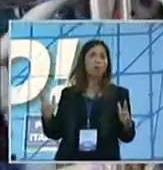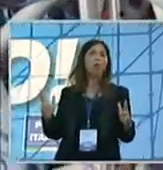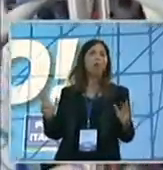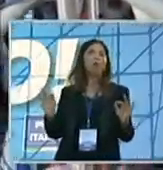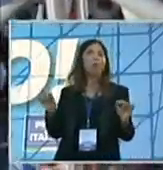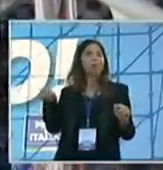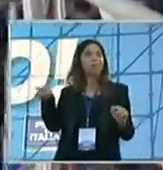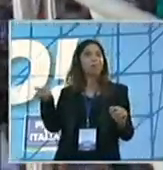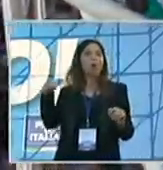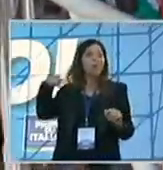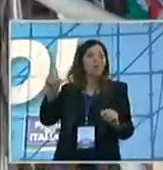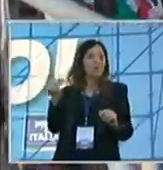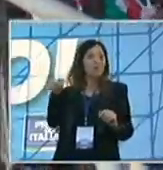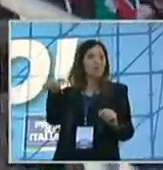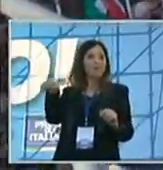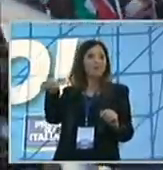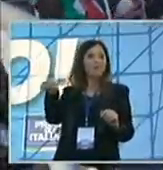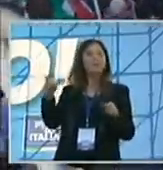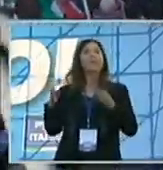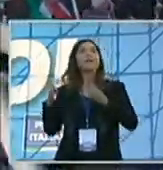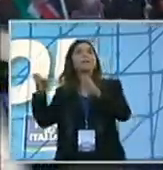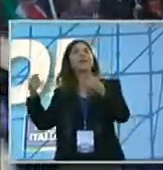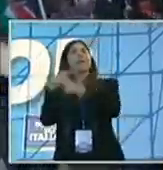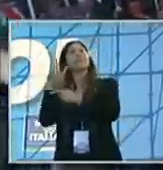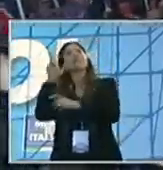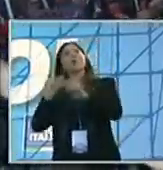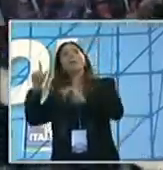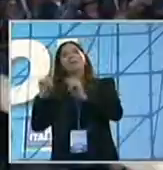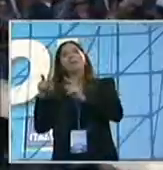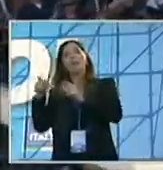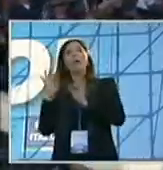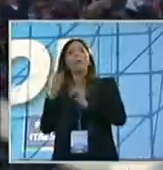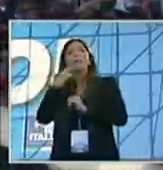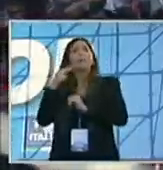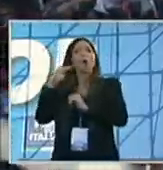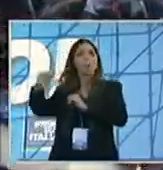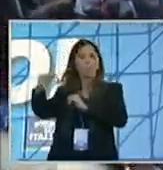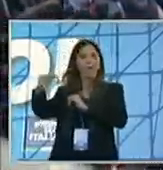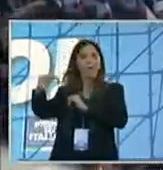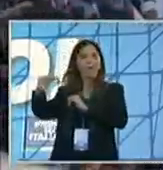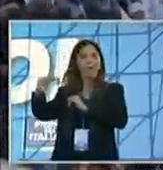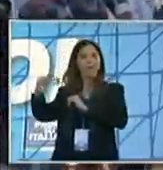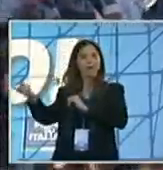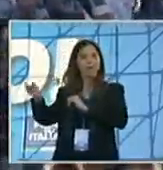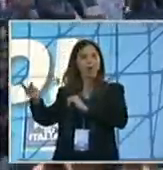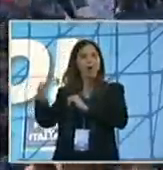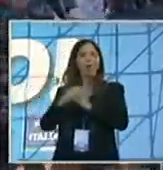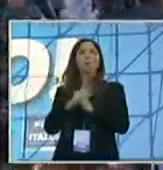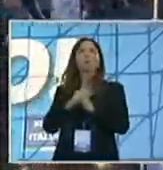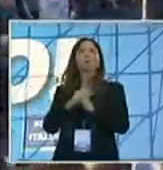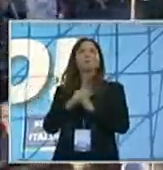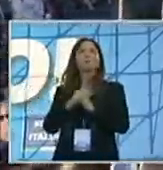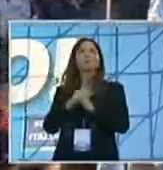quelli del PD, da Strada sono quelli dei 5 Stelle, così si chiamano tra di loro,